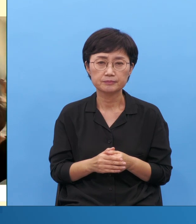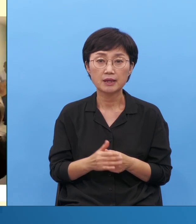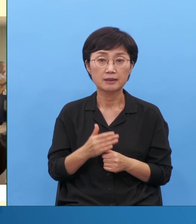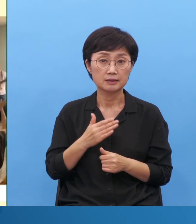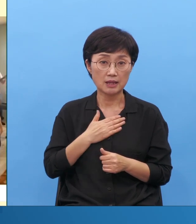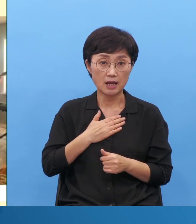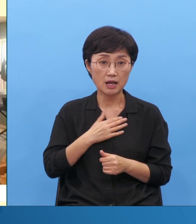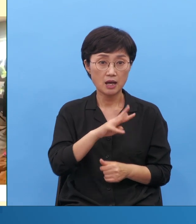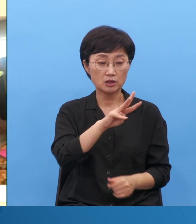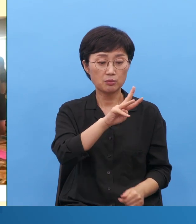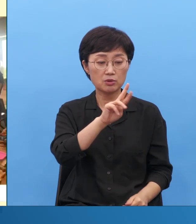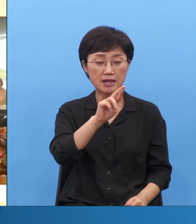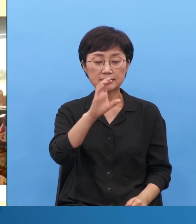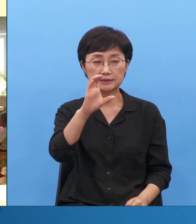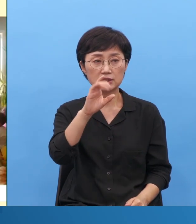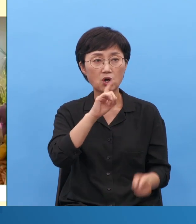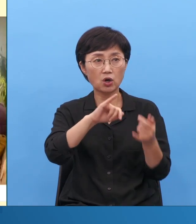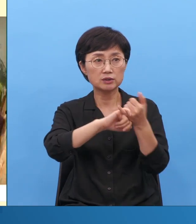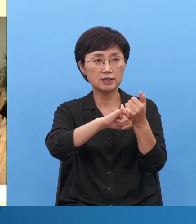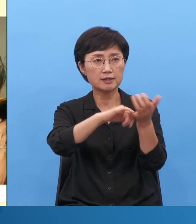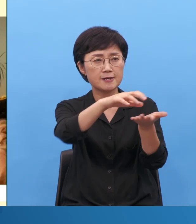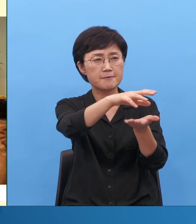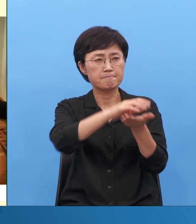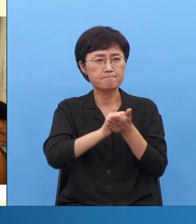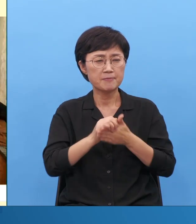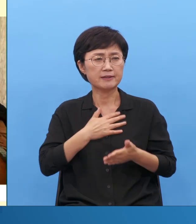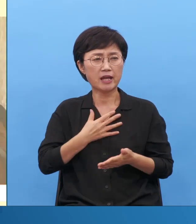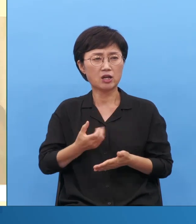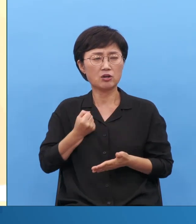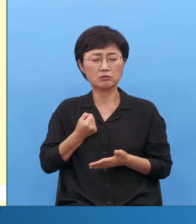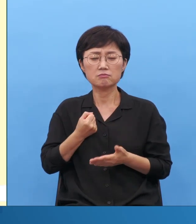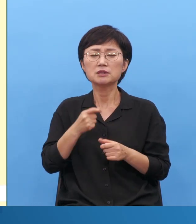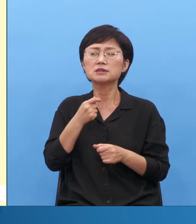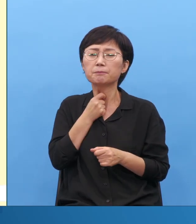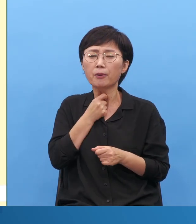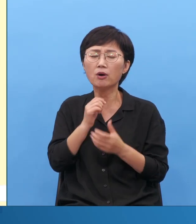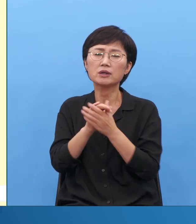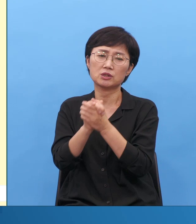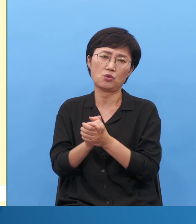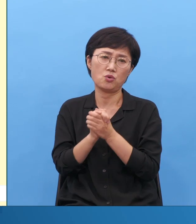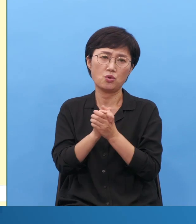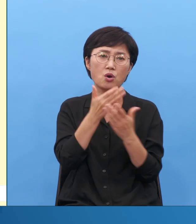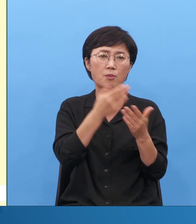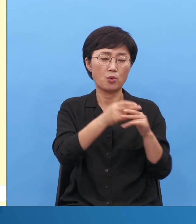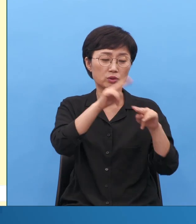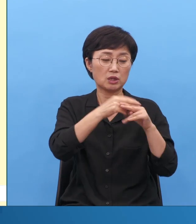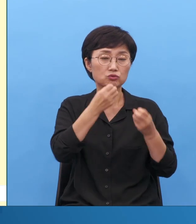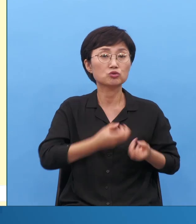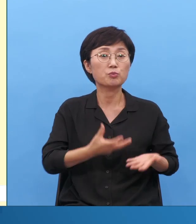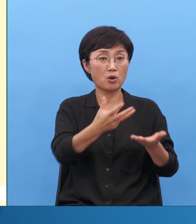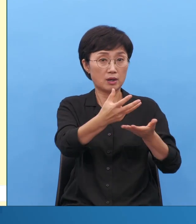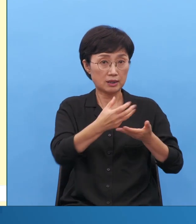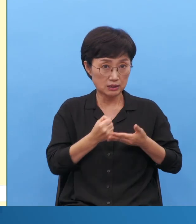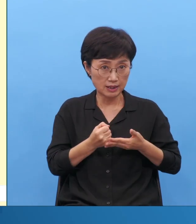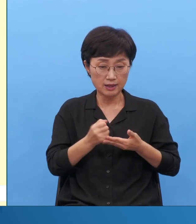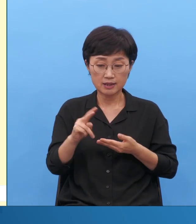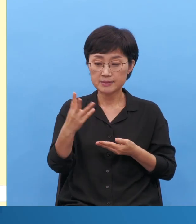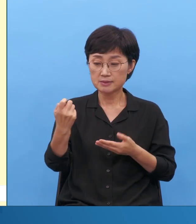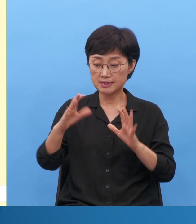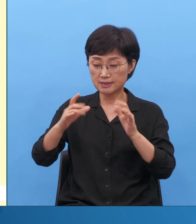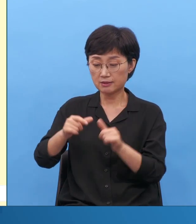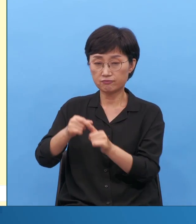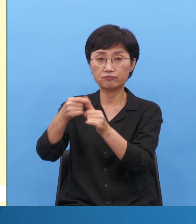나는 WRC의 언약이 내 것이 되도록 기도하고 있어. 보좌의 축복을 누리고 237 나라를 살릴 수